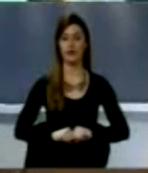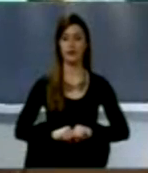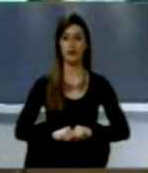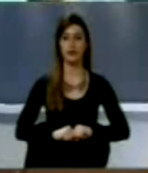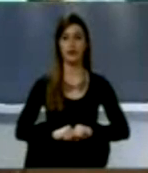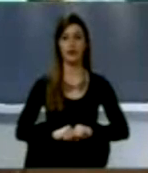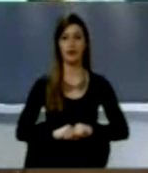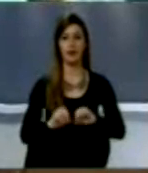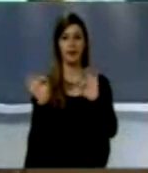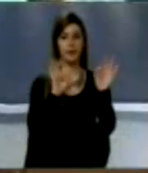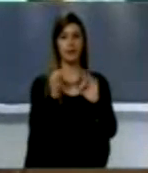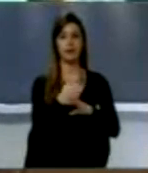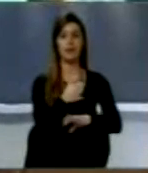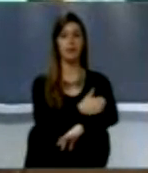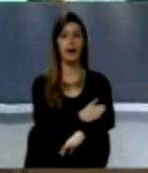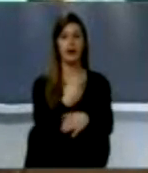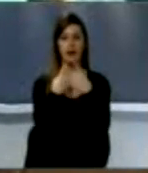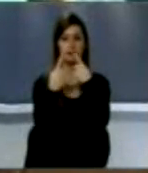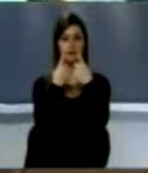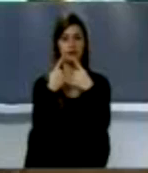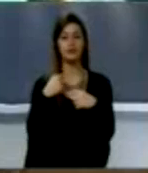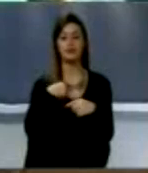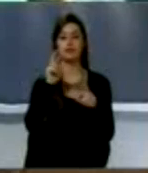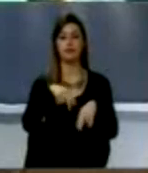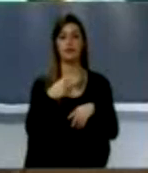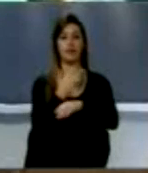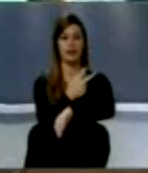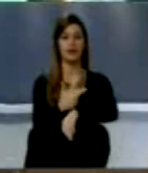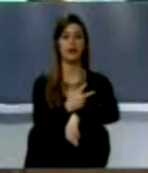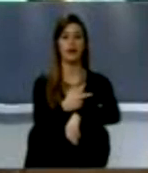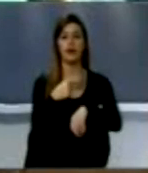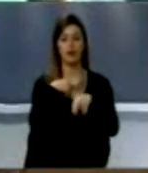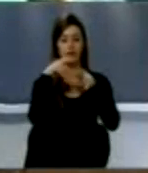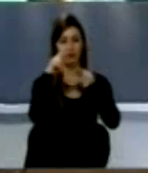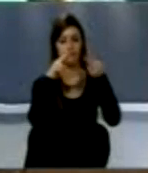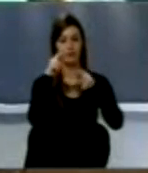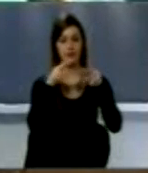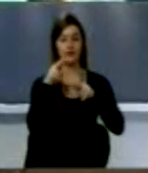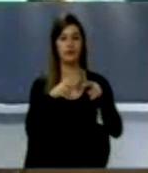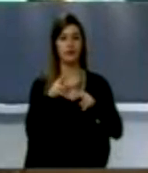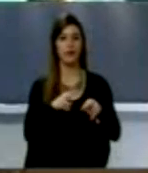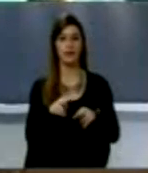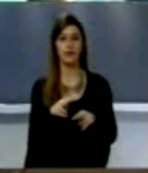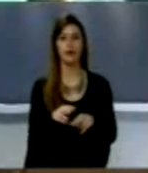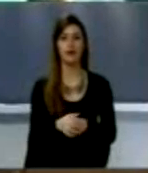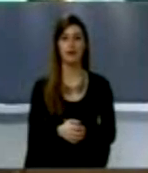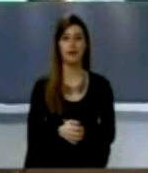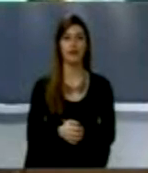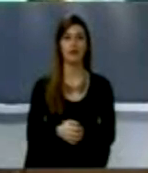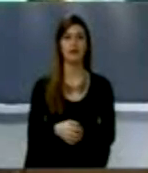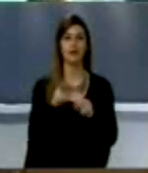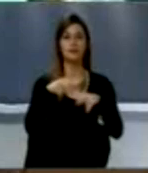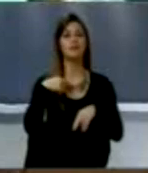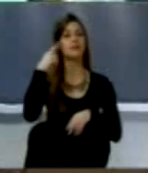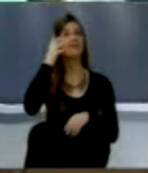se të përgatis diskutimin tim, ja marrë vetëm 3 orë me projekt ligjin për buxhetin dhe me tabelat buxhetore. Kam përshtypjen